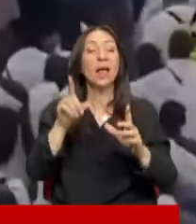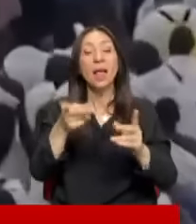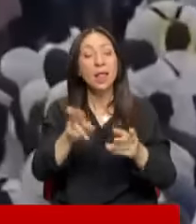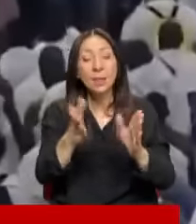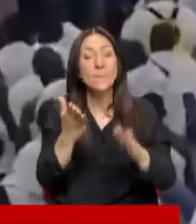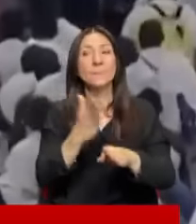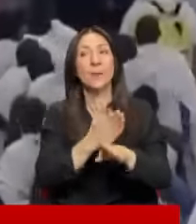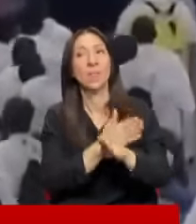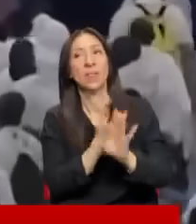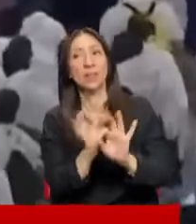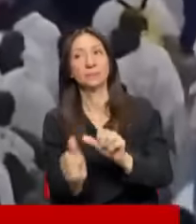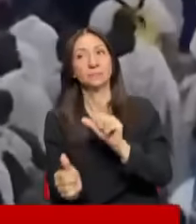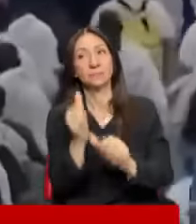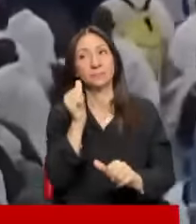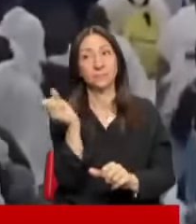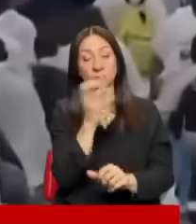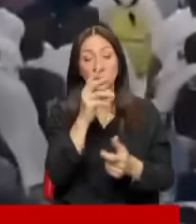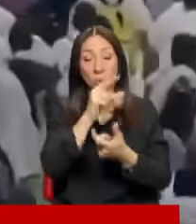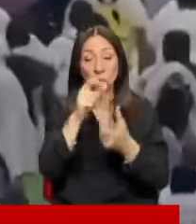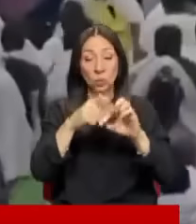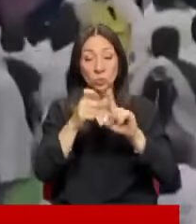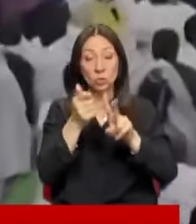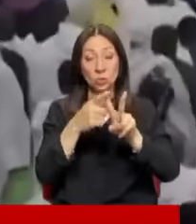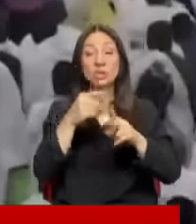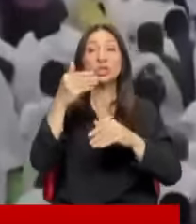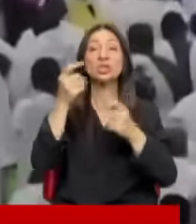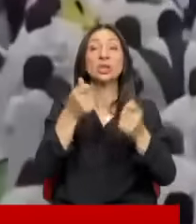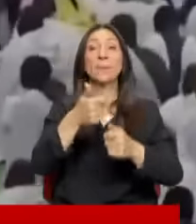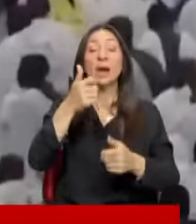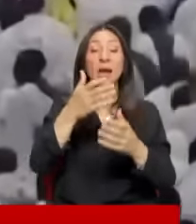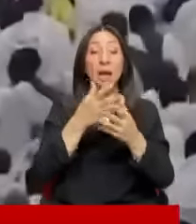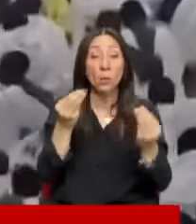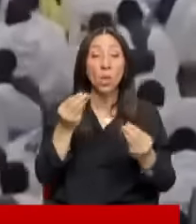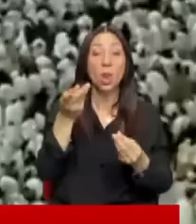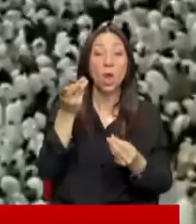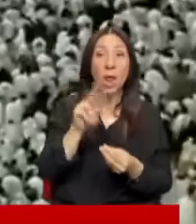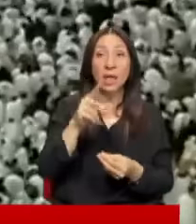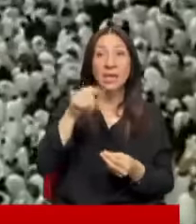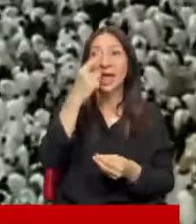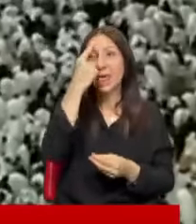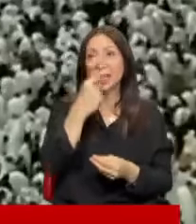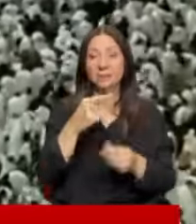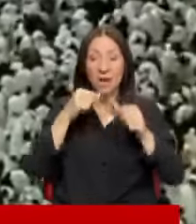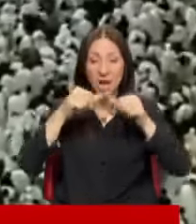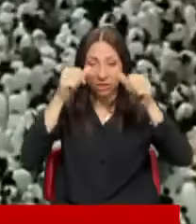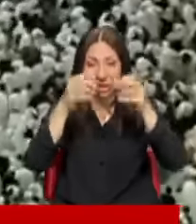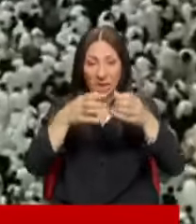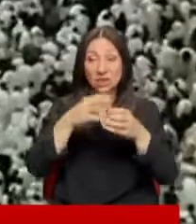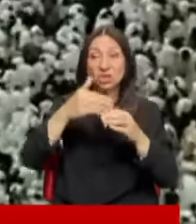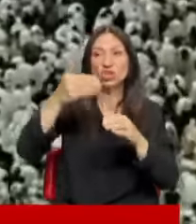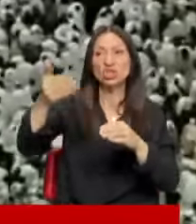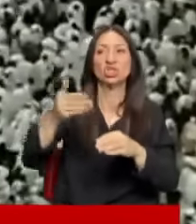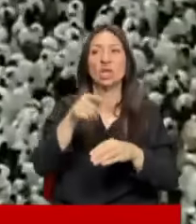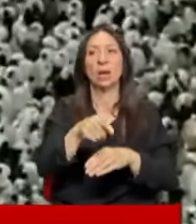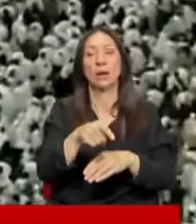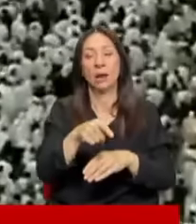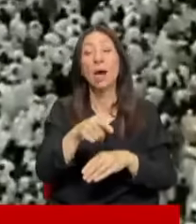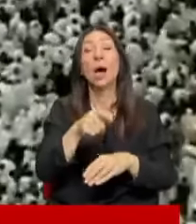cenazeleri memleketlerine gönderilecek. Ürdün Dışişleri Bakanlığı ölen ve kaybolan kişilerin resmi hac heyetinin dışından olduğunu